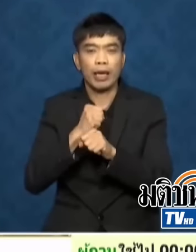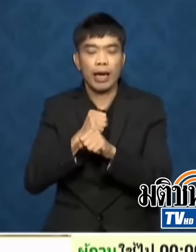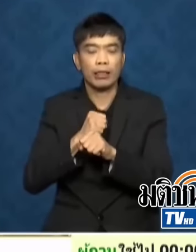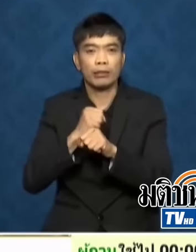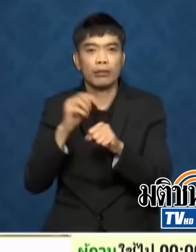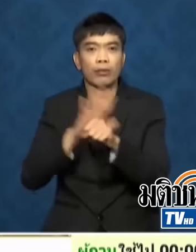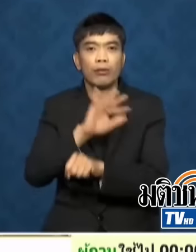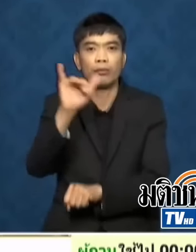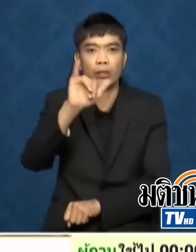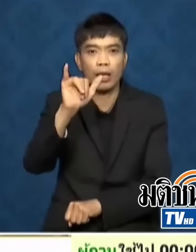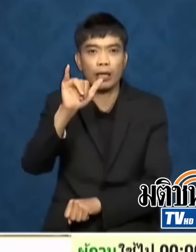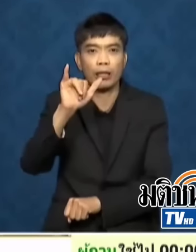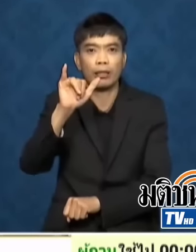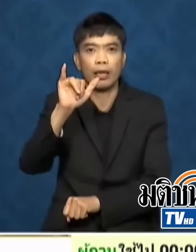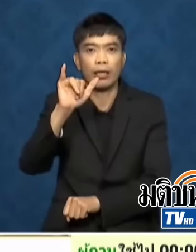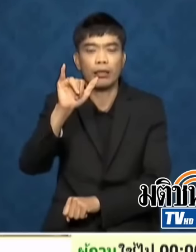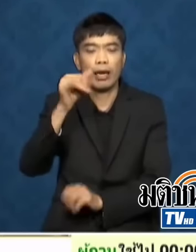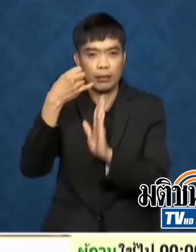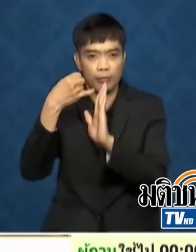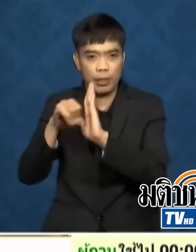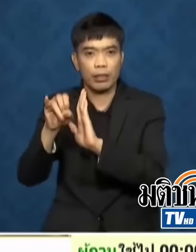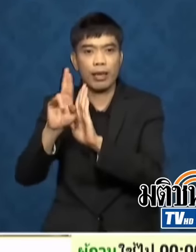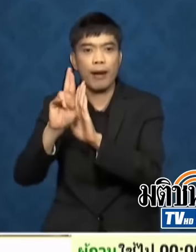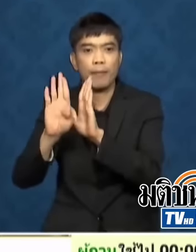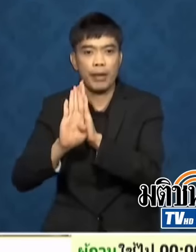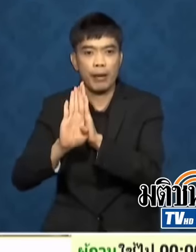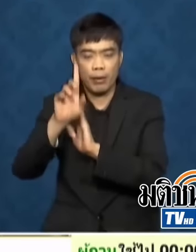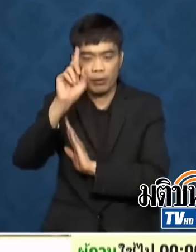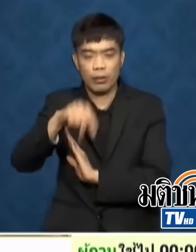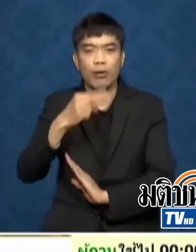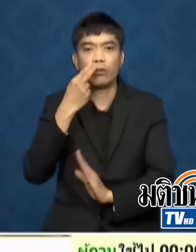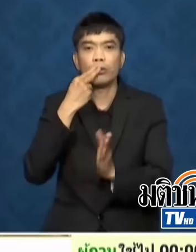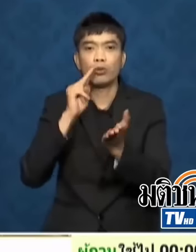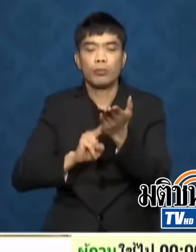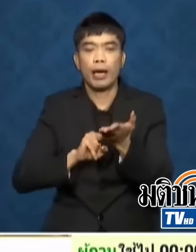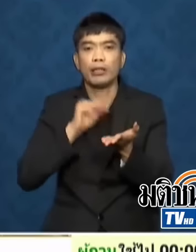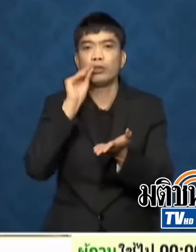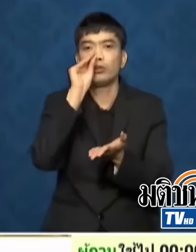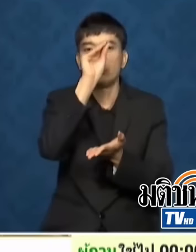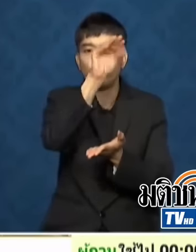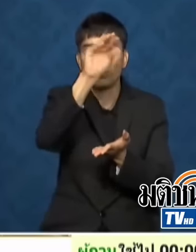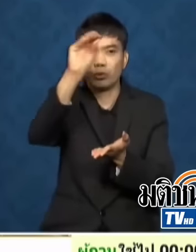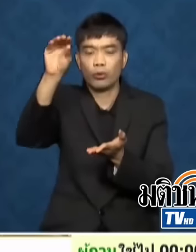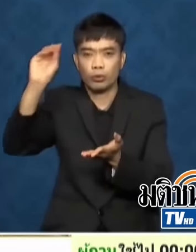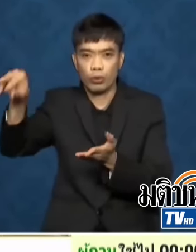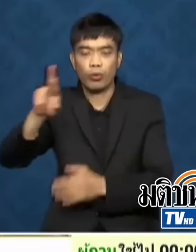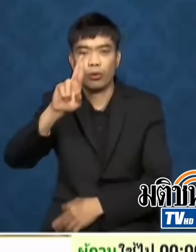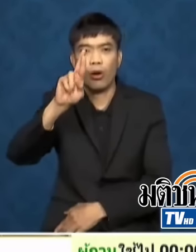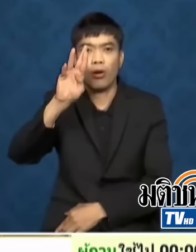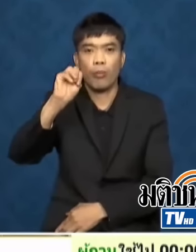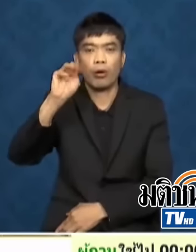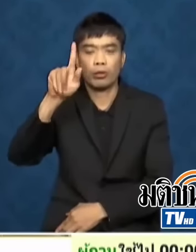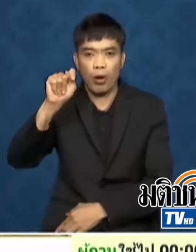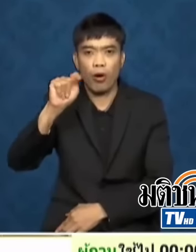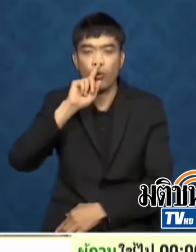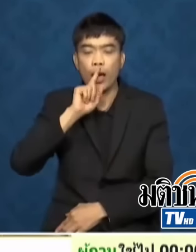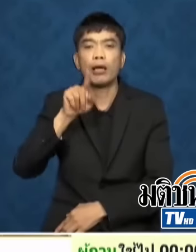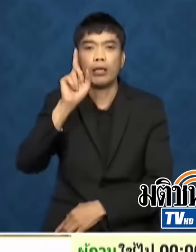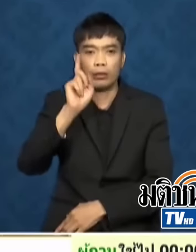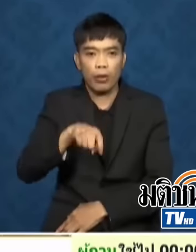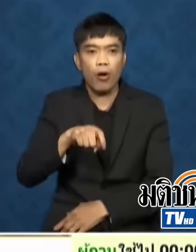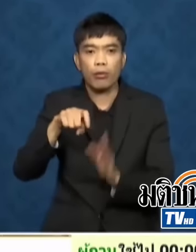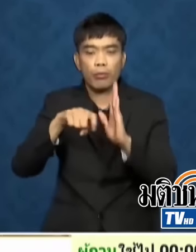นะครับอยากให้ท่านประธานนะครับส่งหนังสือนะครับไปถึงคณะรัฐมนตรีถึงเรื่องนี้ว่าท่านมีความ